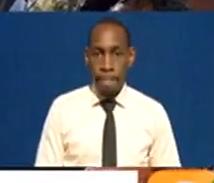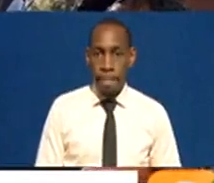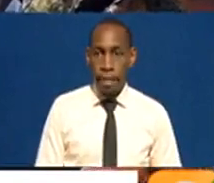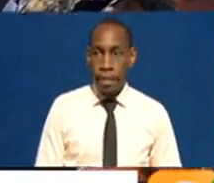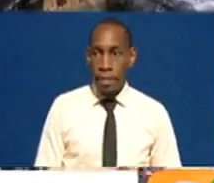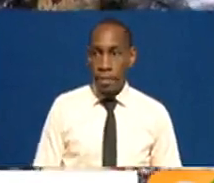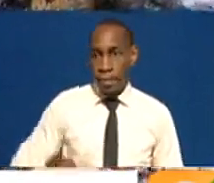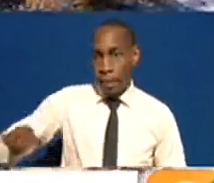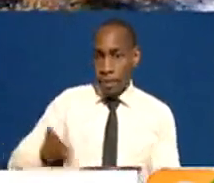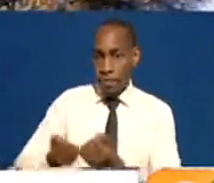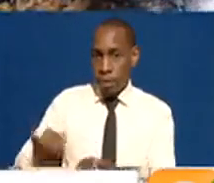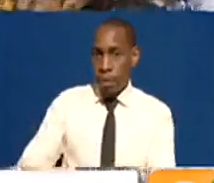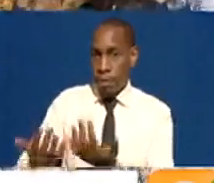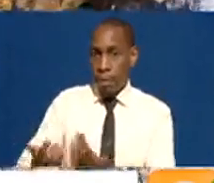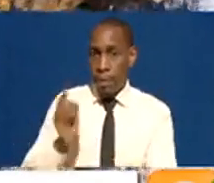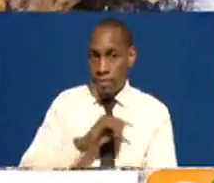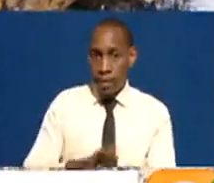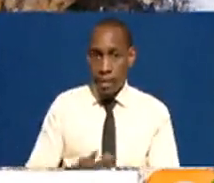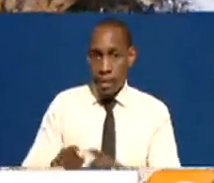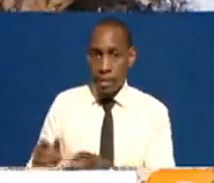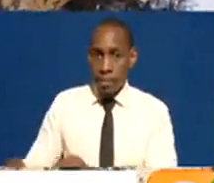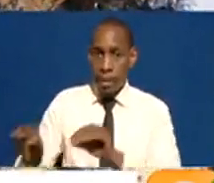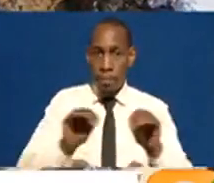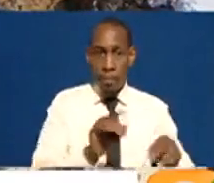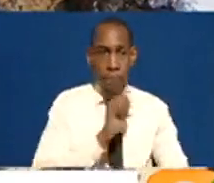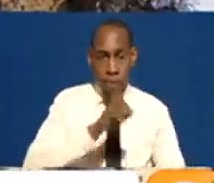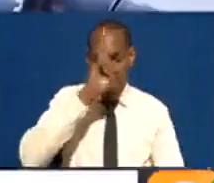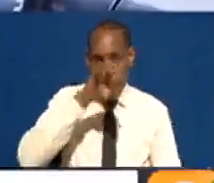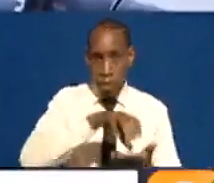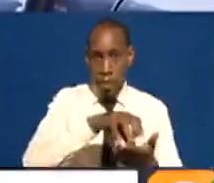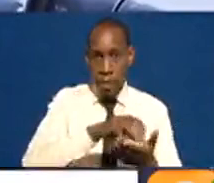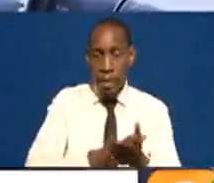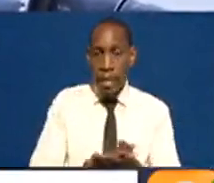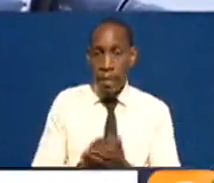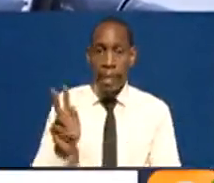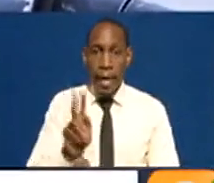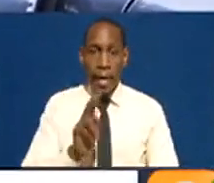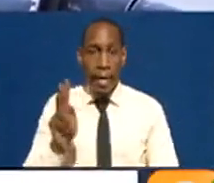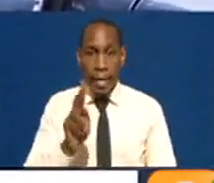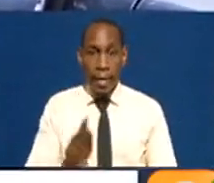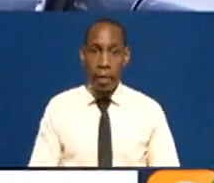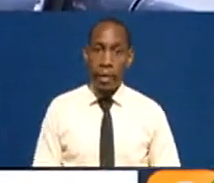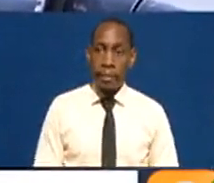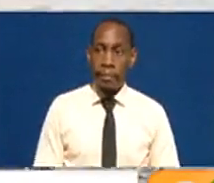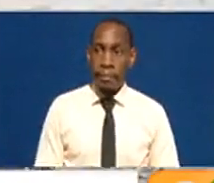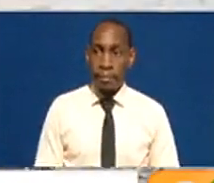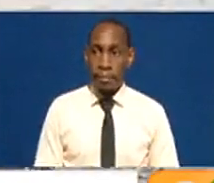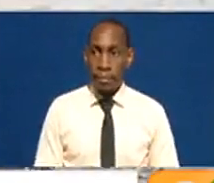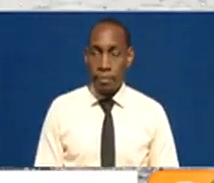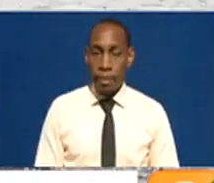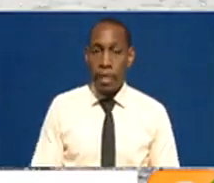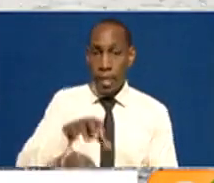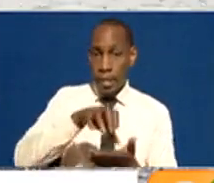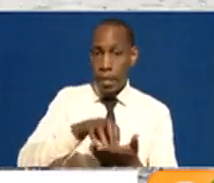Mabaki ya gari lililoteketezwa yalipelekwa katika kituo cha polisi cha Soweto, eneo la Kayole. Ni